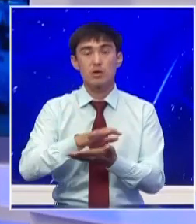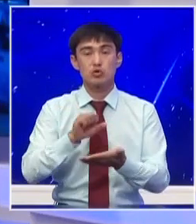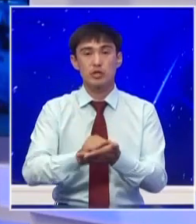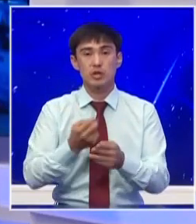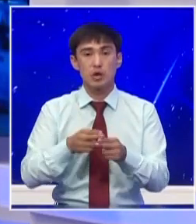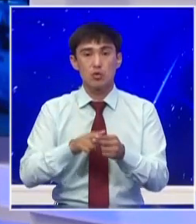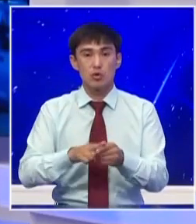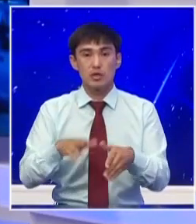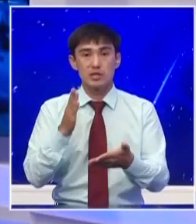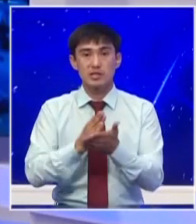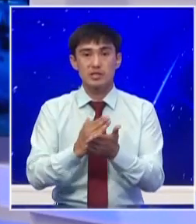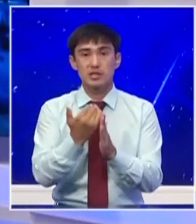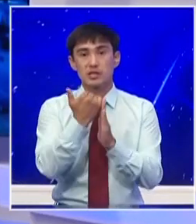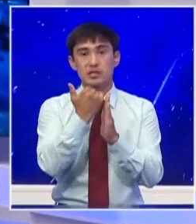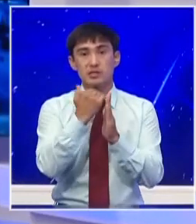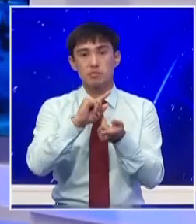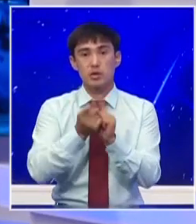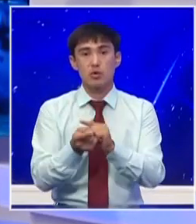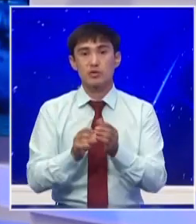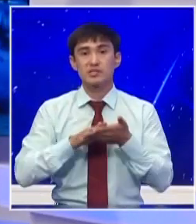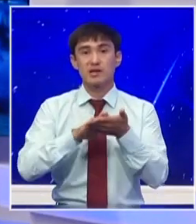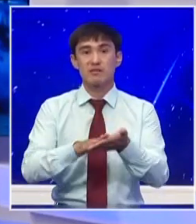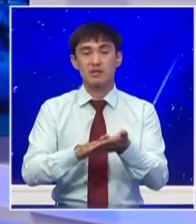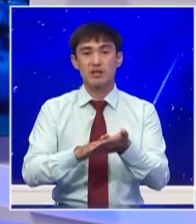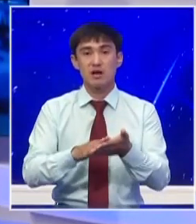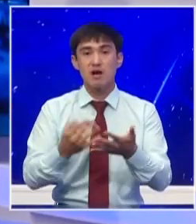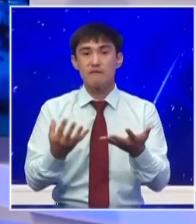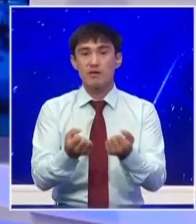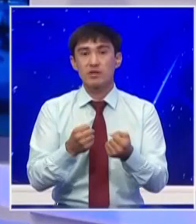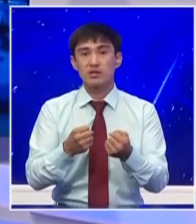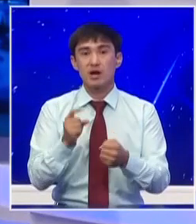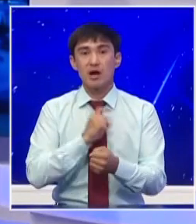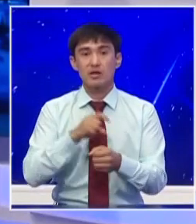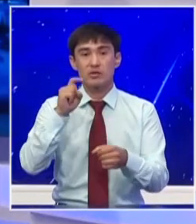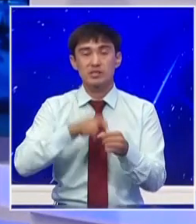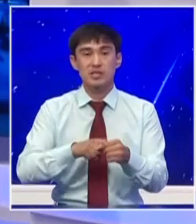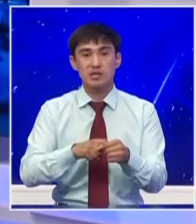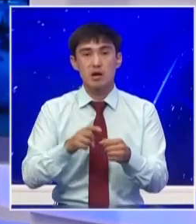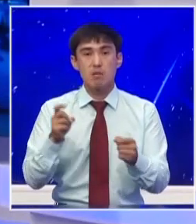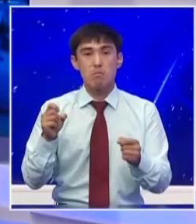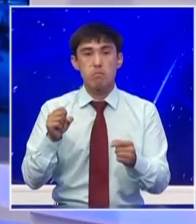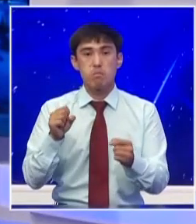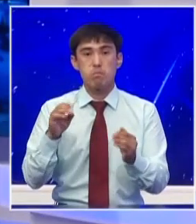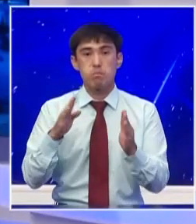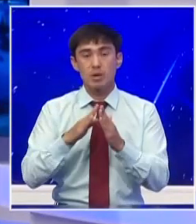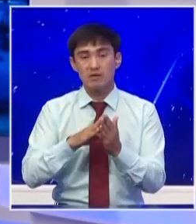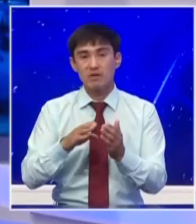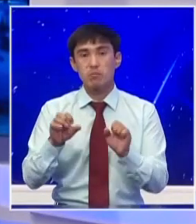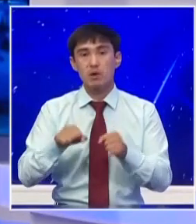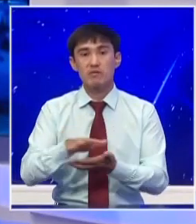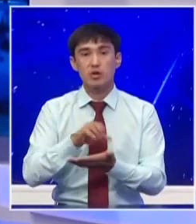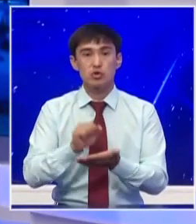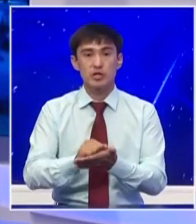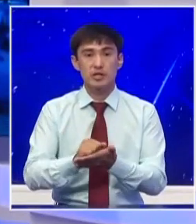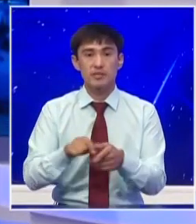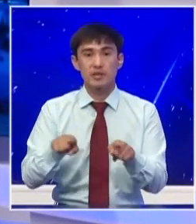в рамках которых предусмотрен переход от заявительного к выявительному характеру регистрации бытовых правонарушений. Таким образом,